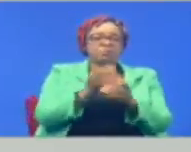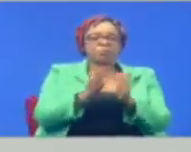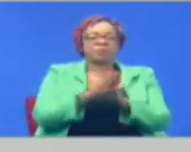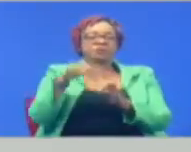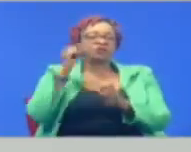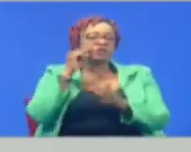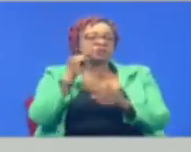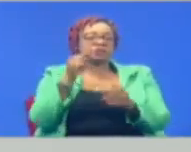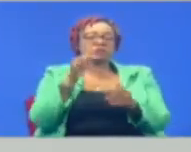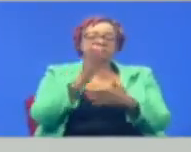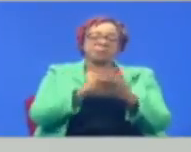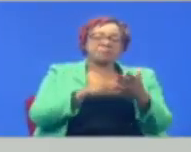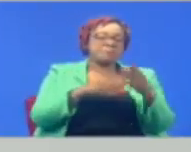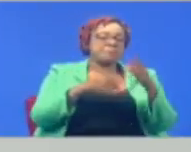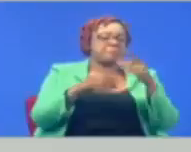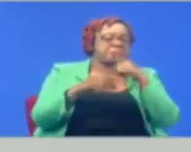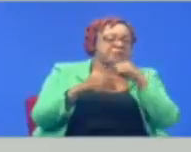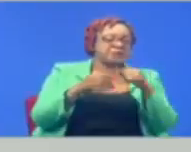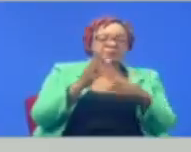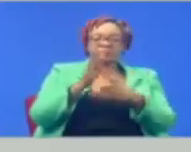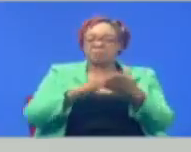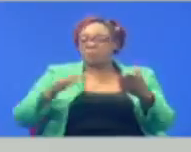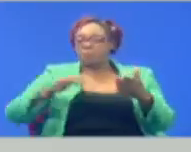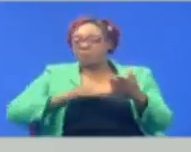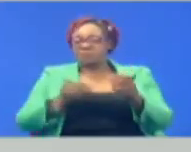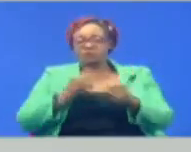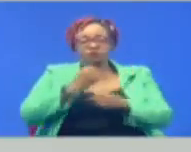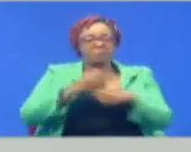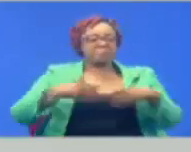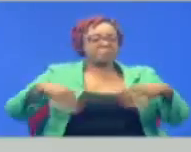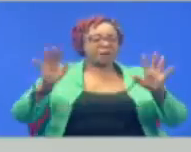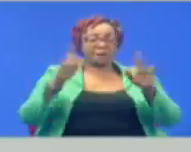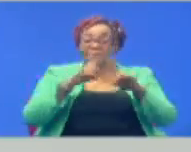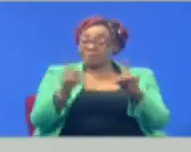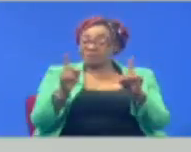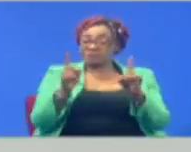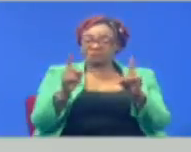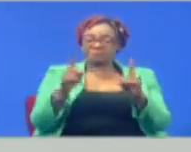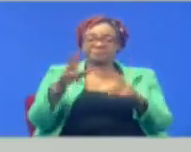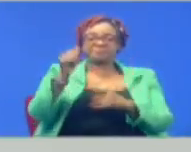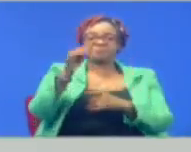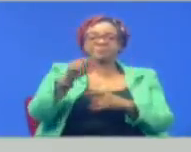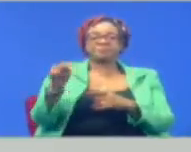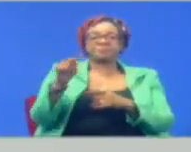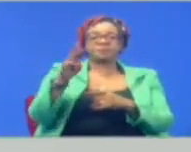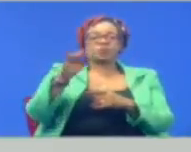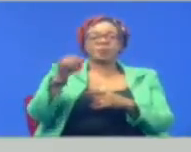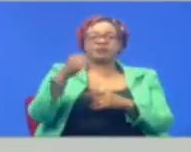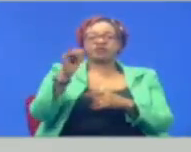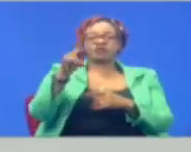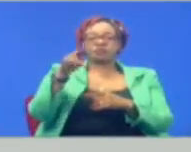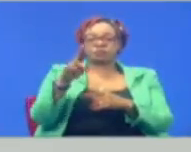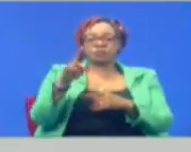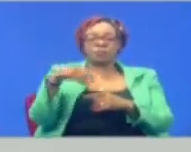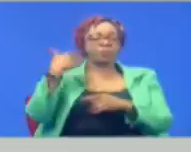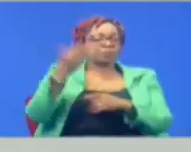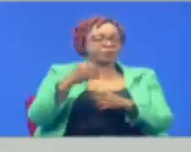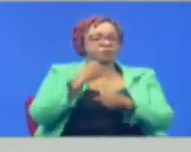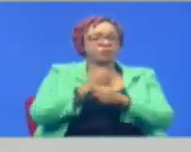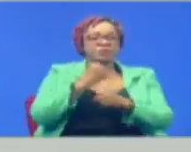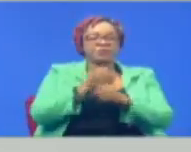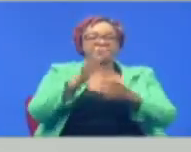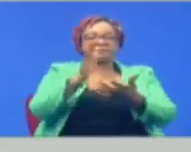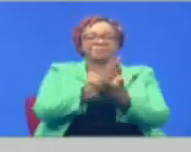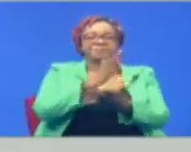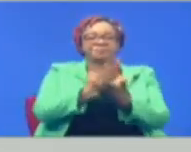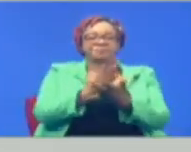ni za wanaume na kazi hizi ni za wanawake. Lakini kwa mwaka mmoja uliopita, Anne Wanjiku Njoki amekuwa akifanya kazi katika sekta ya mauti